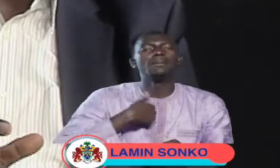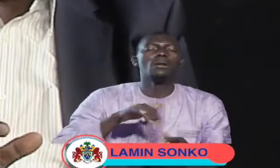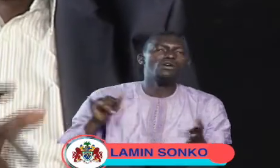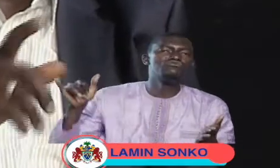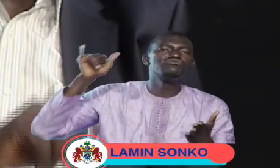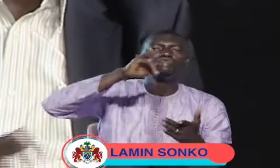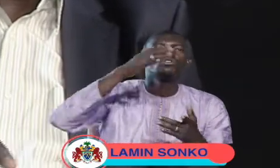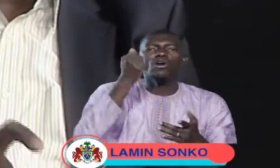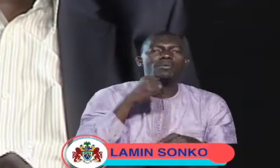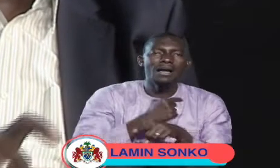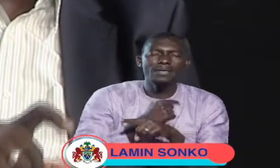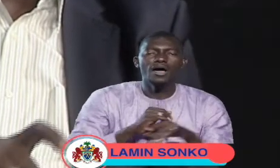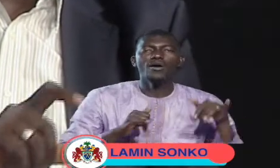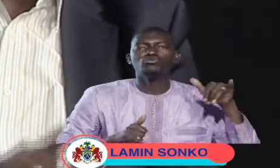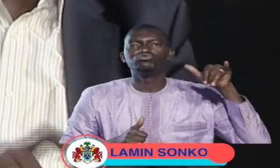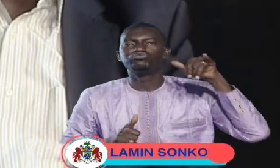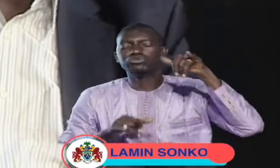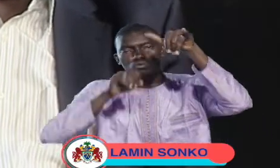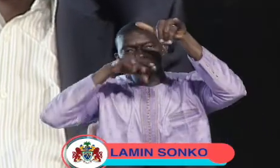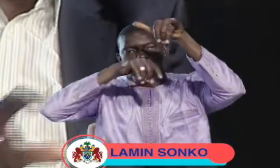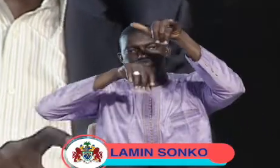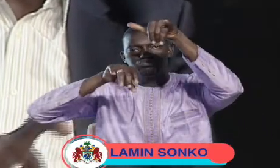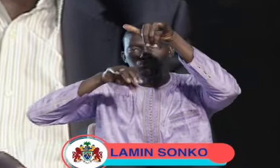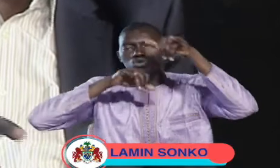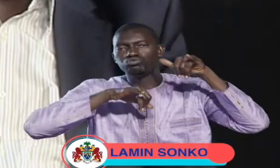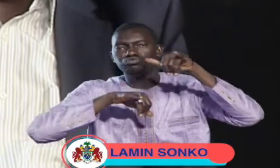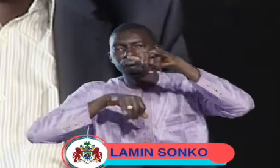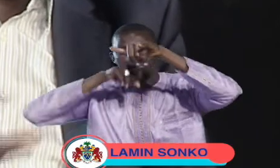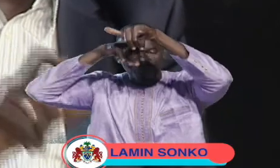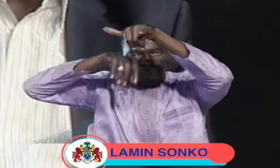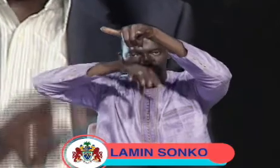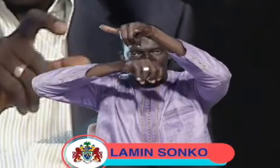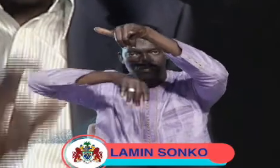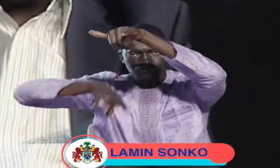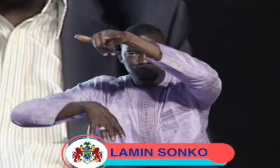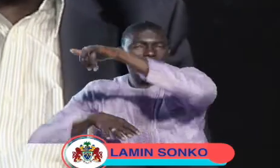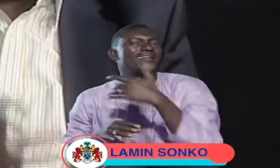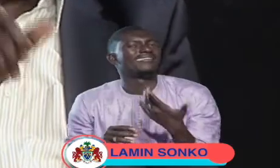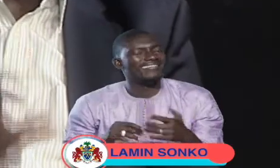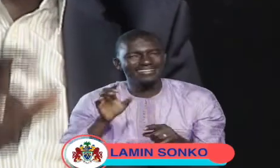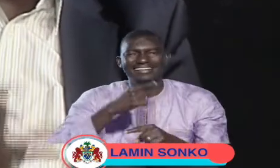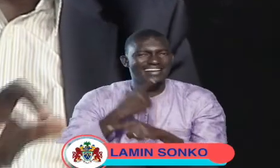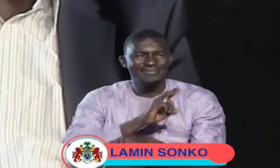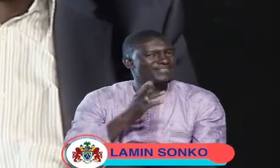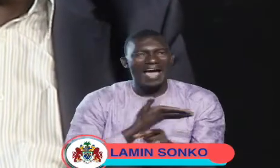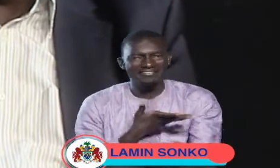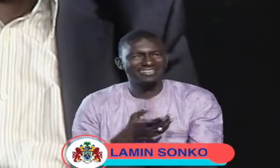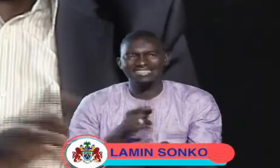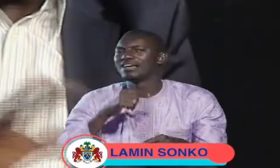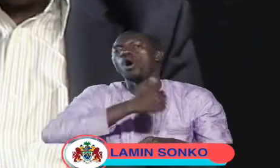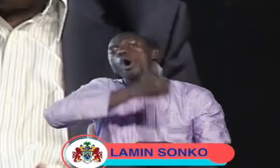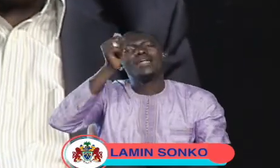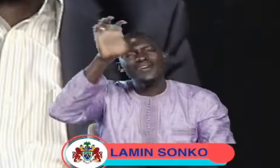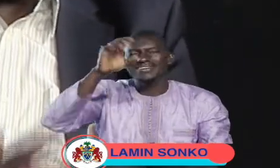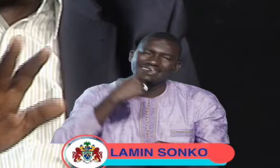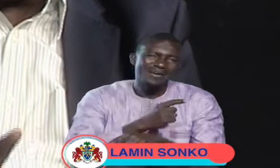loolu amut because ci souf da so gisé dañu wone federal republic té gambe dina ko federal republic mané leen bi du jogé wut fi bi benen rew la jogé du gambi ñu bari